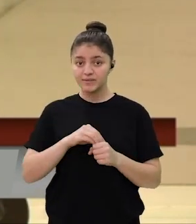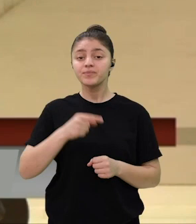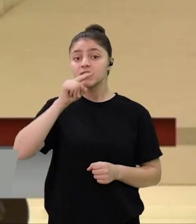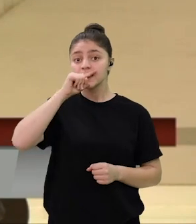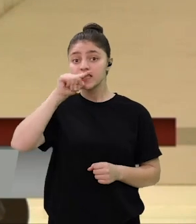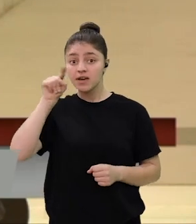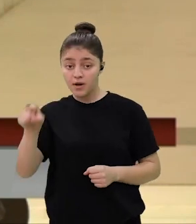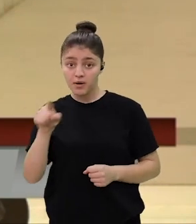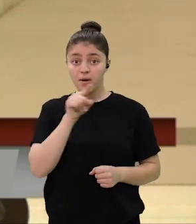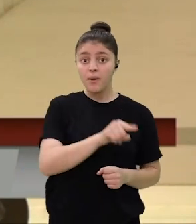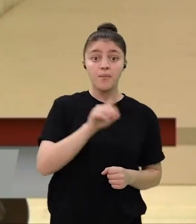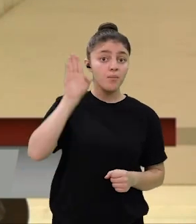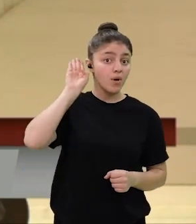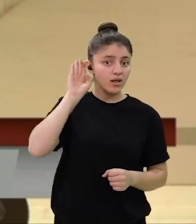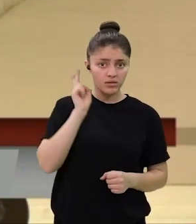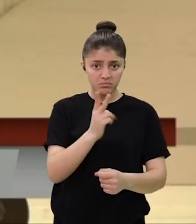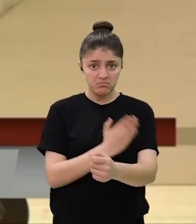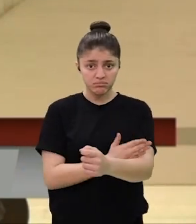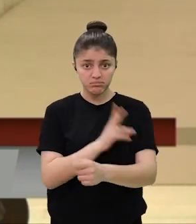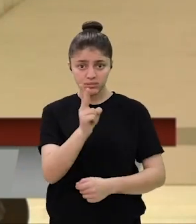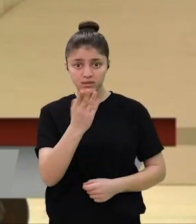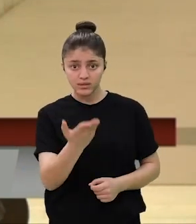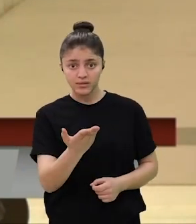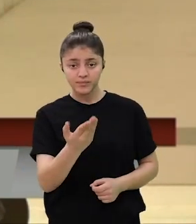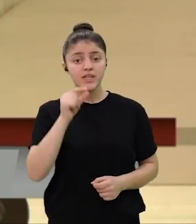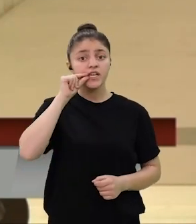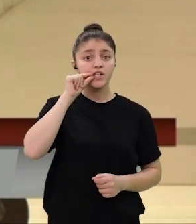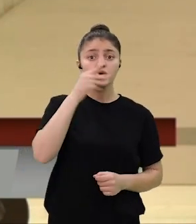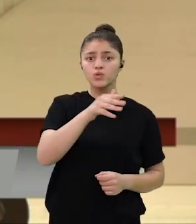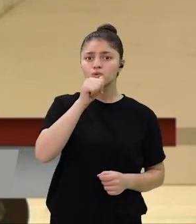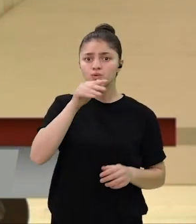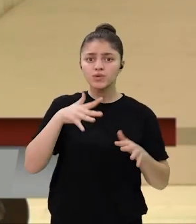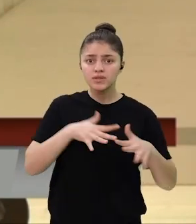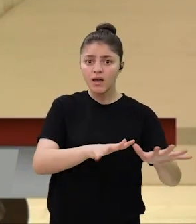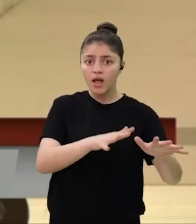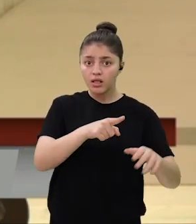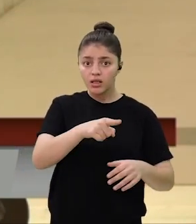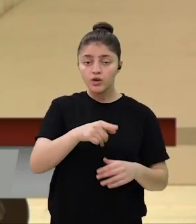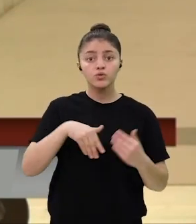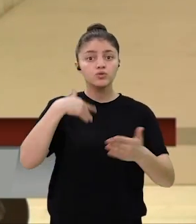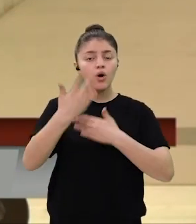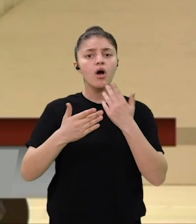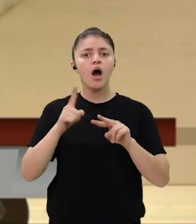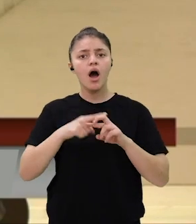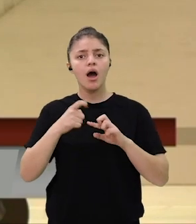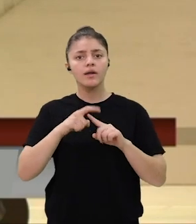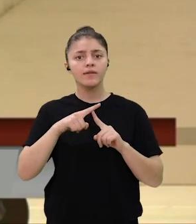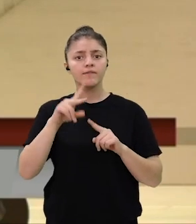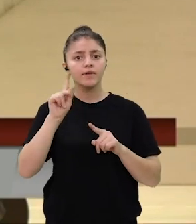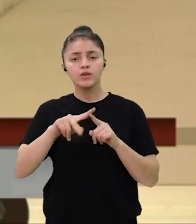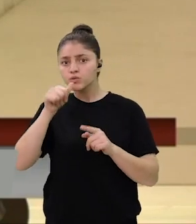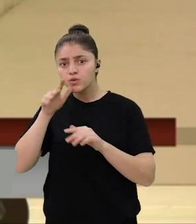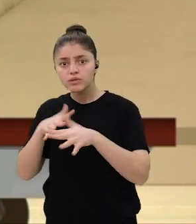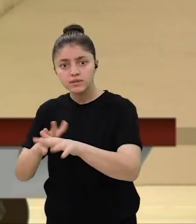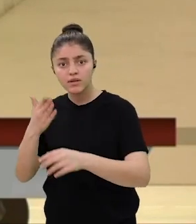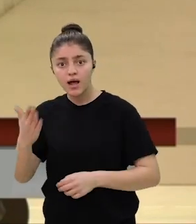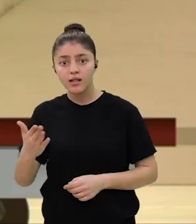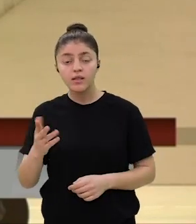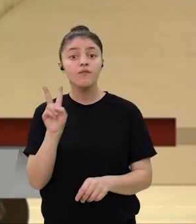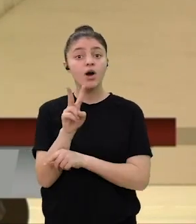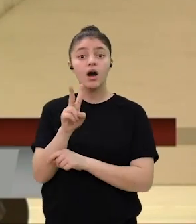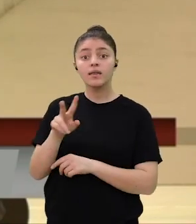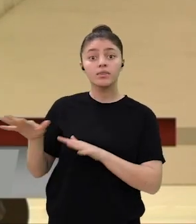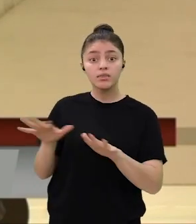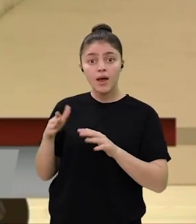İki yıldır Elazığ'dan Malatya'ya, senin memleketin Malatya, Giresun'daki sel afetinden Artvin'deki sel afetine,